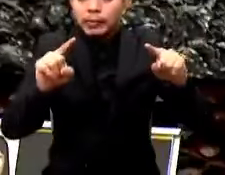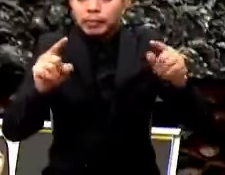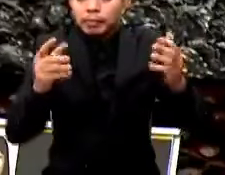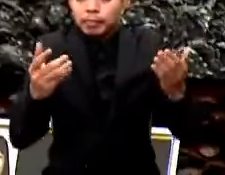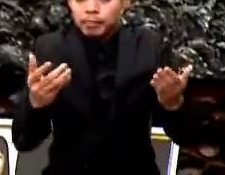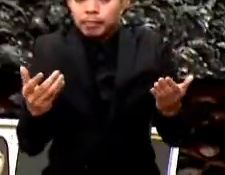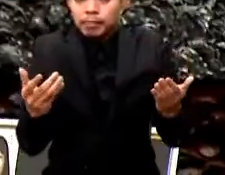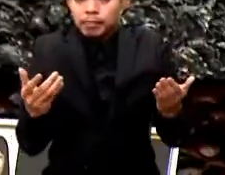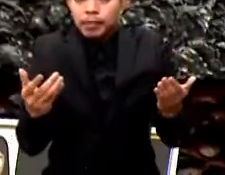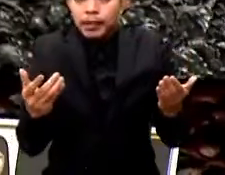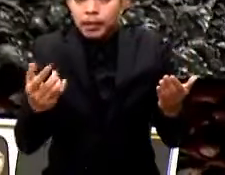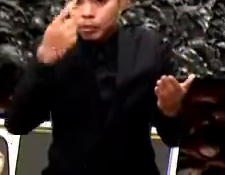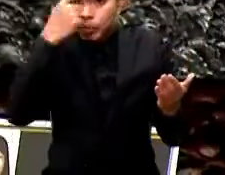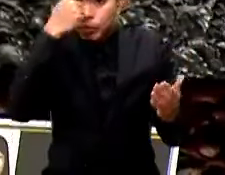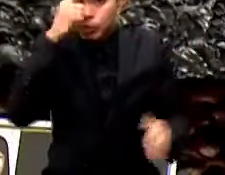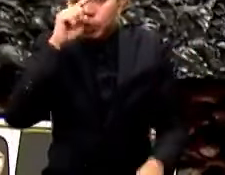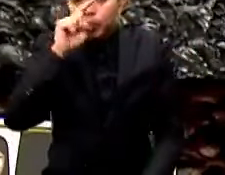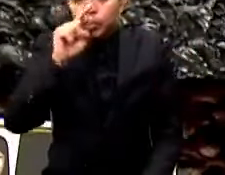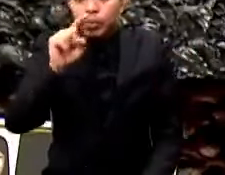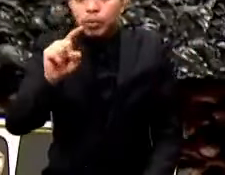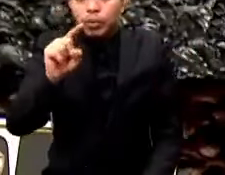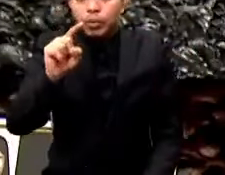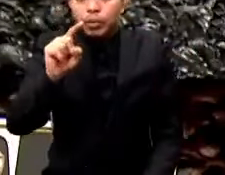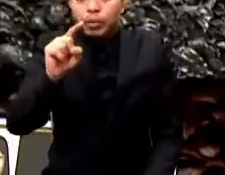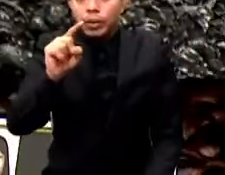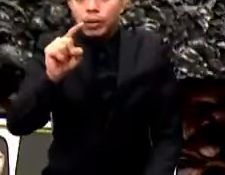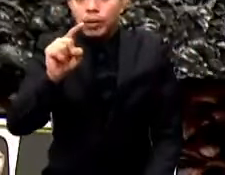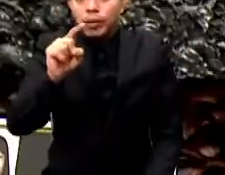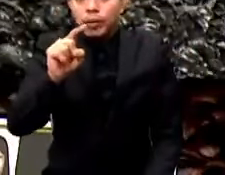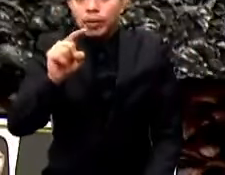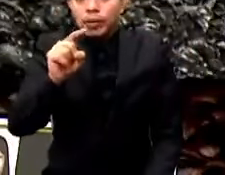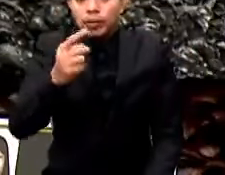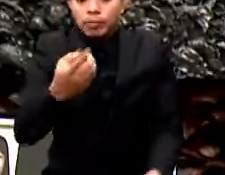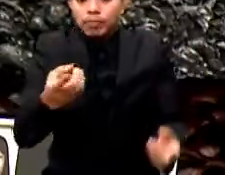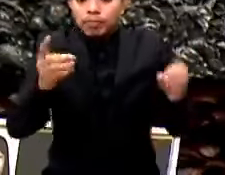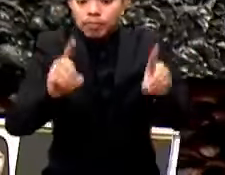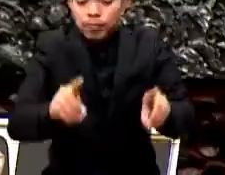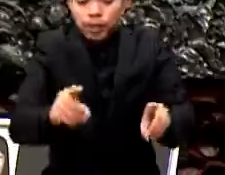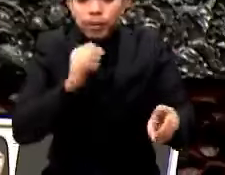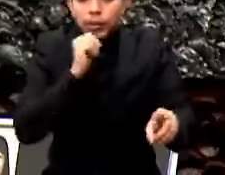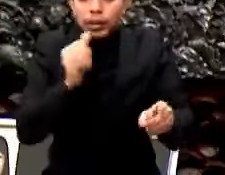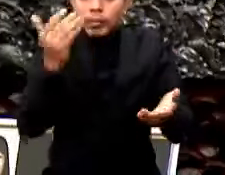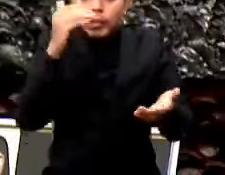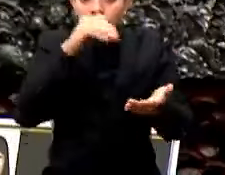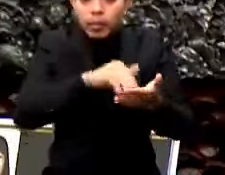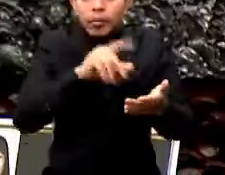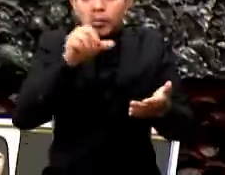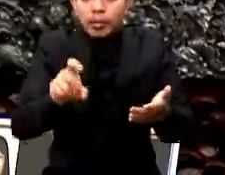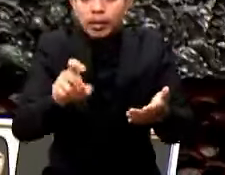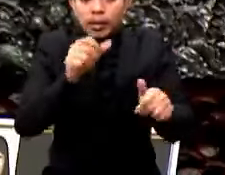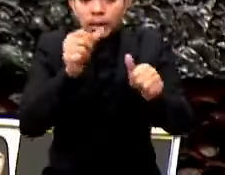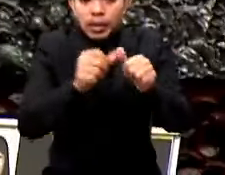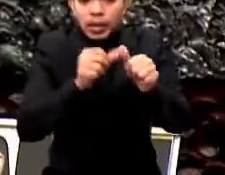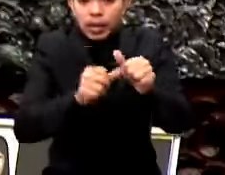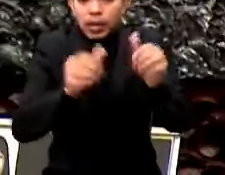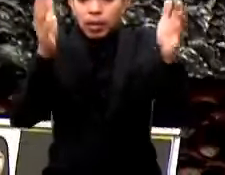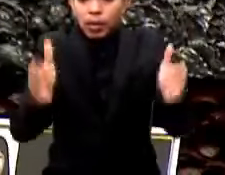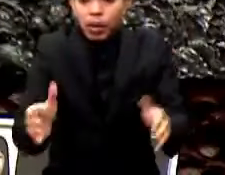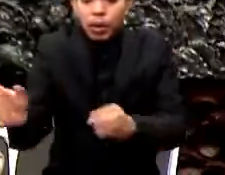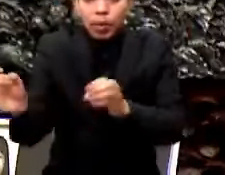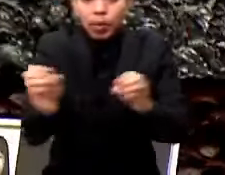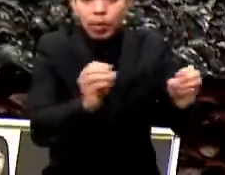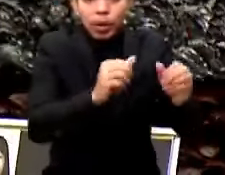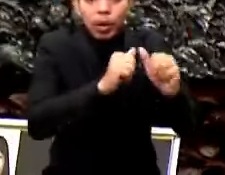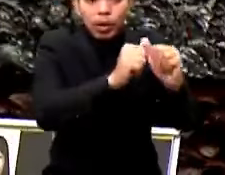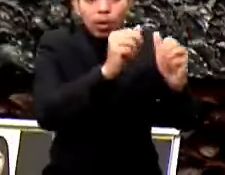sudut untuk memastikan insiden-insiden sebegini tidak lagi berulang kita harus pastikan setiap penganjur mematuhi